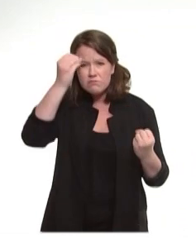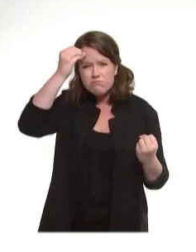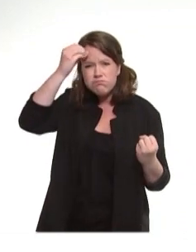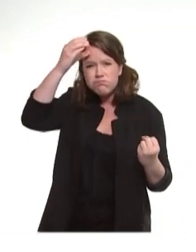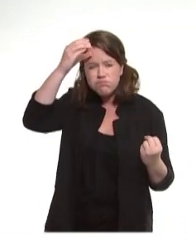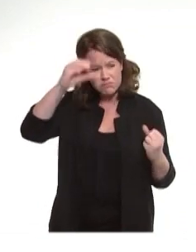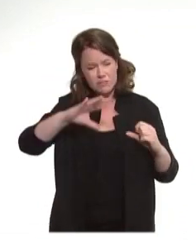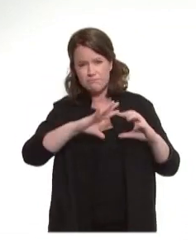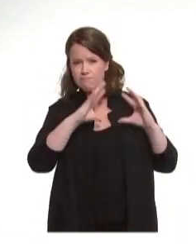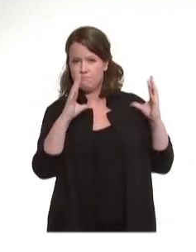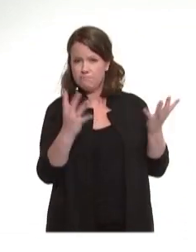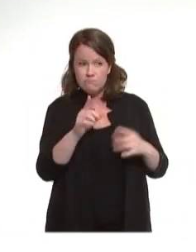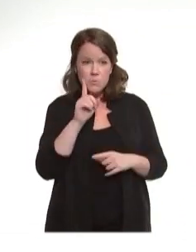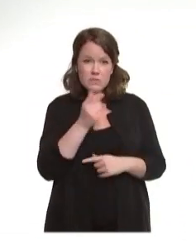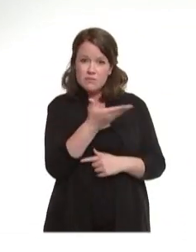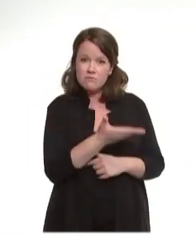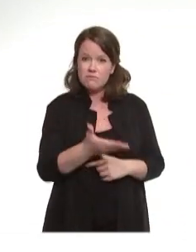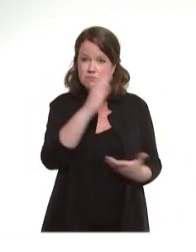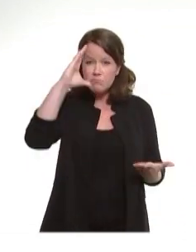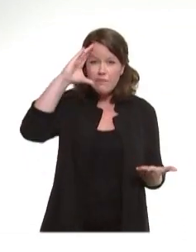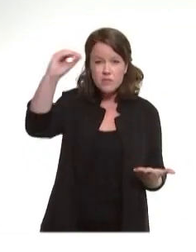et de professionnalisme